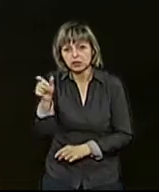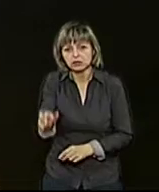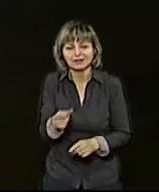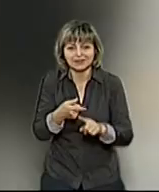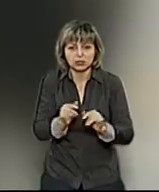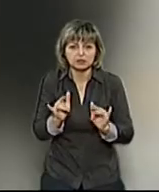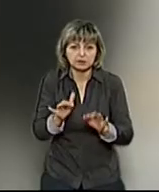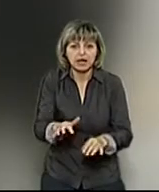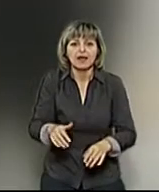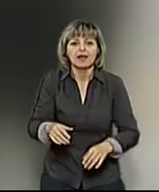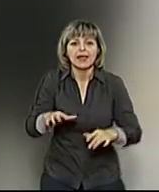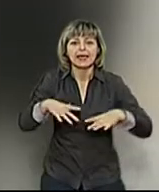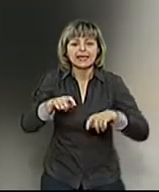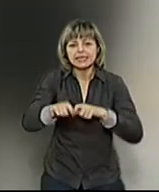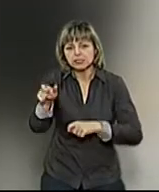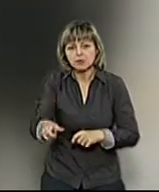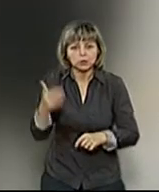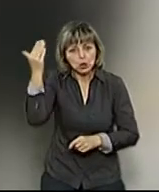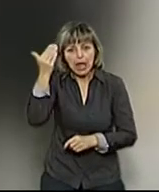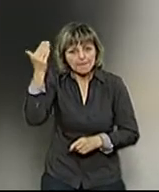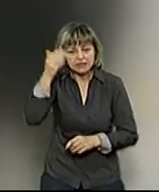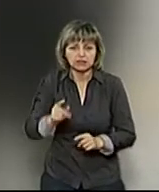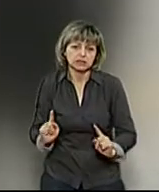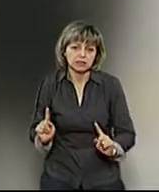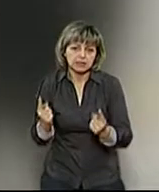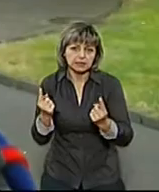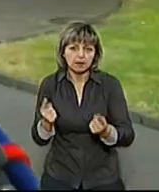провадження інспектора митниці затримали.